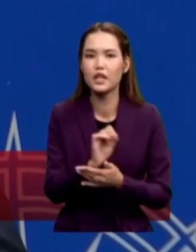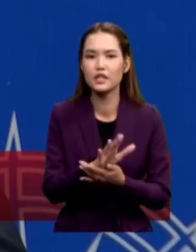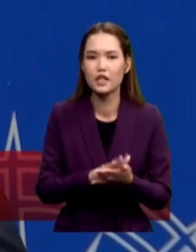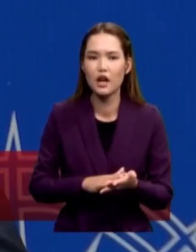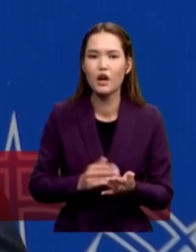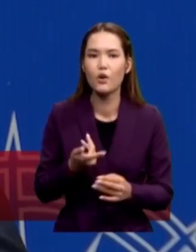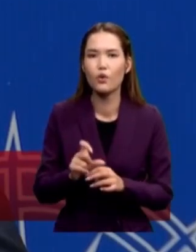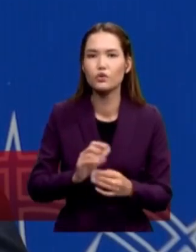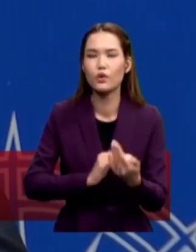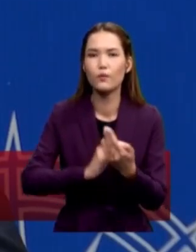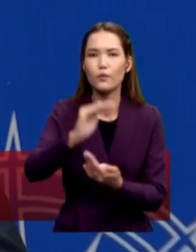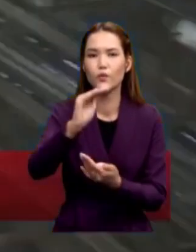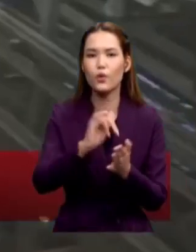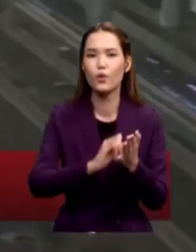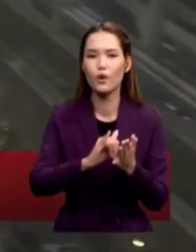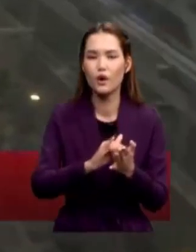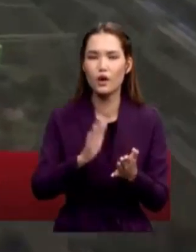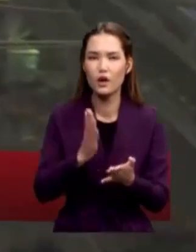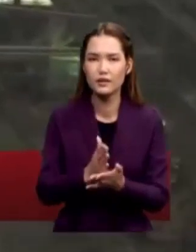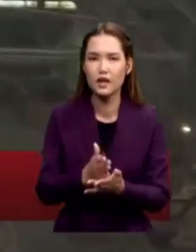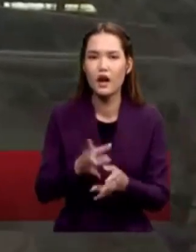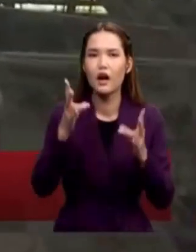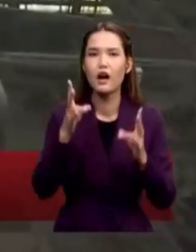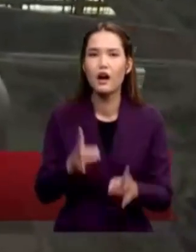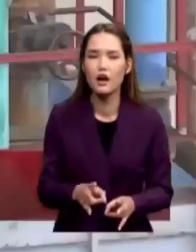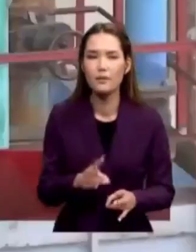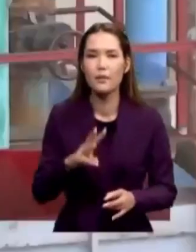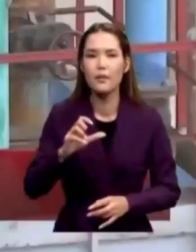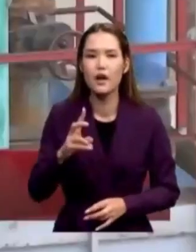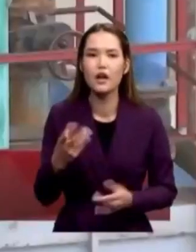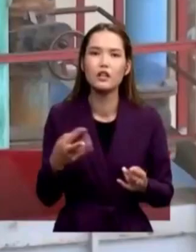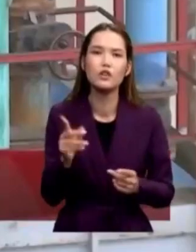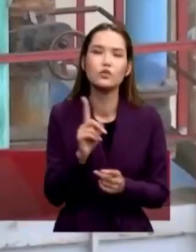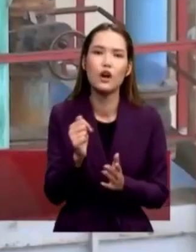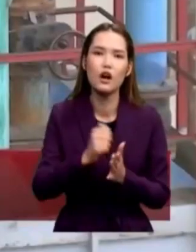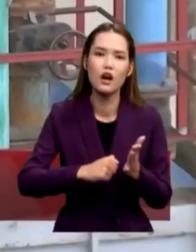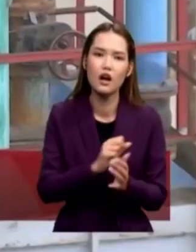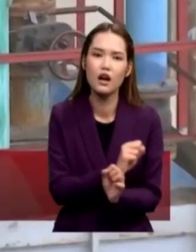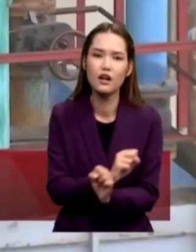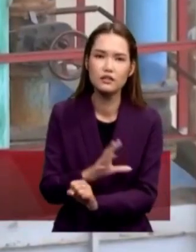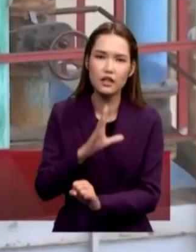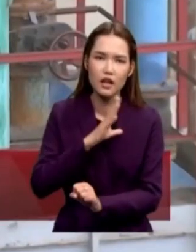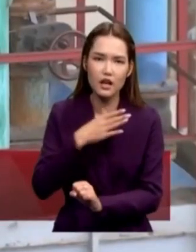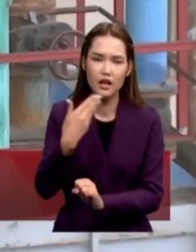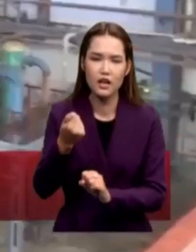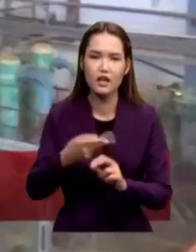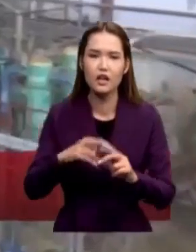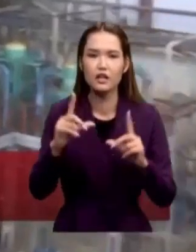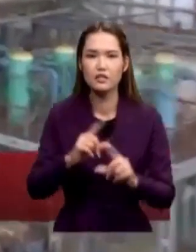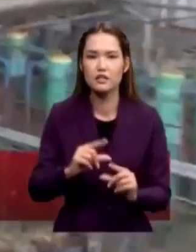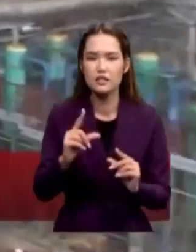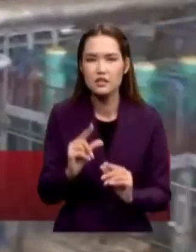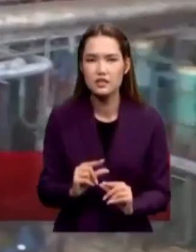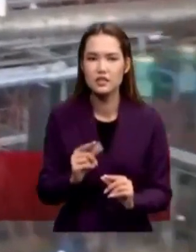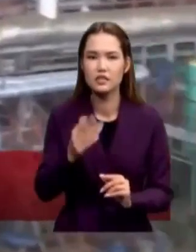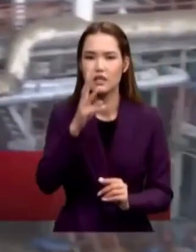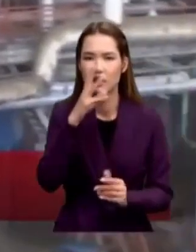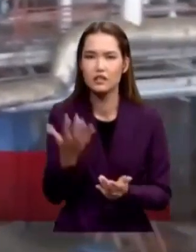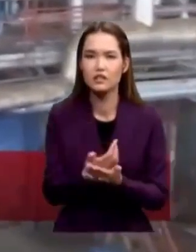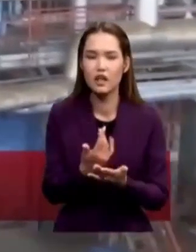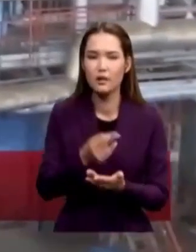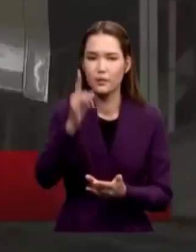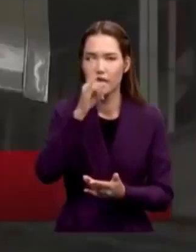Очень высокий уровень износа. Авария на МАЭК, из-за чего остановился Атраутский НПЗ и снизилась добыча нефти, сказалась